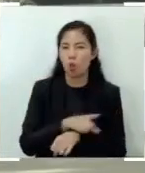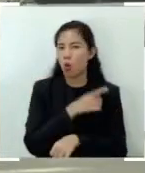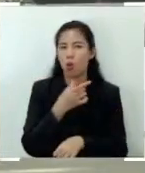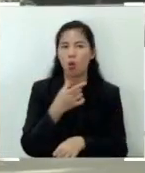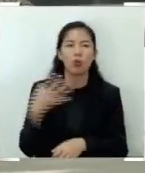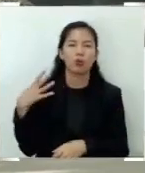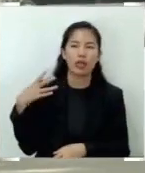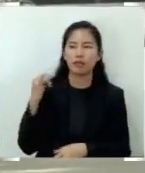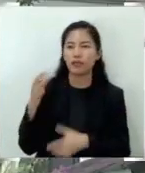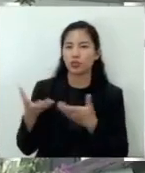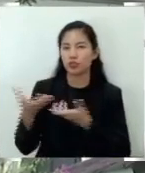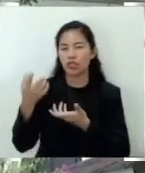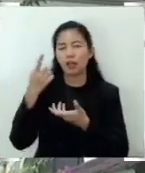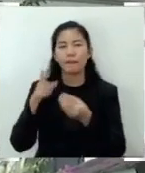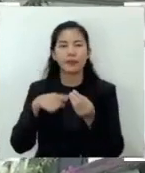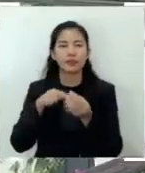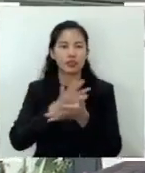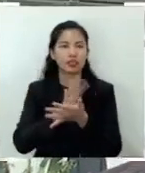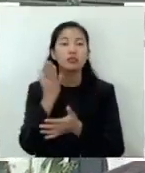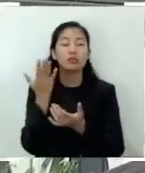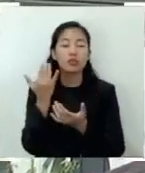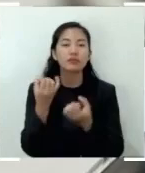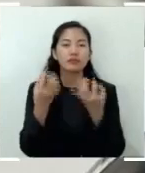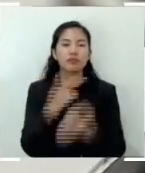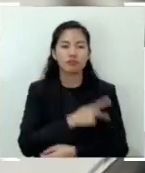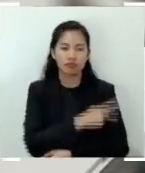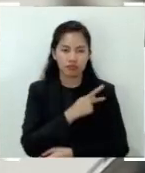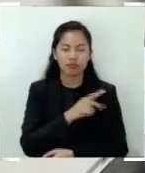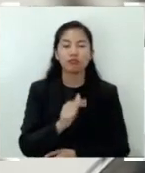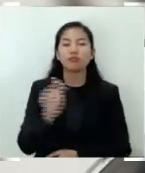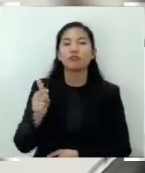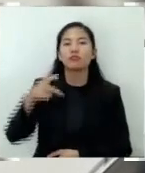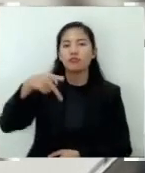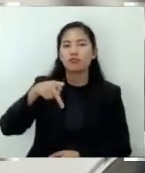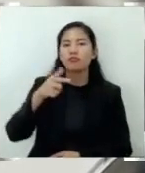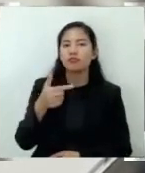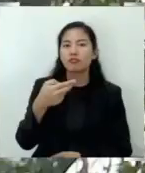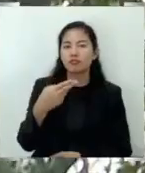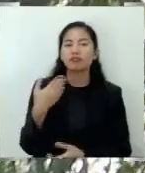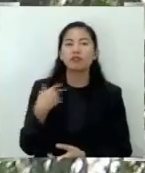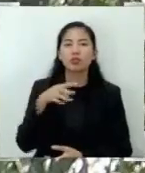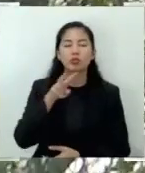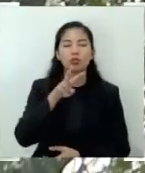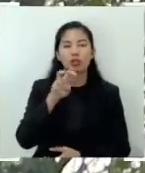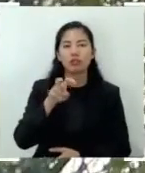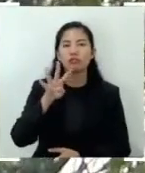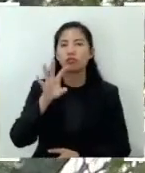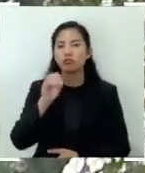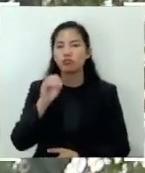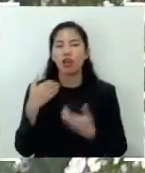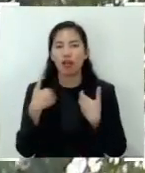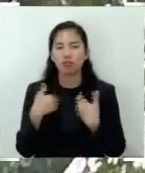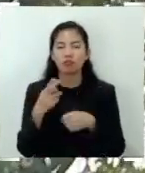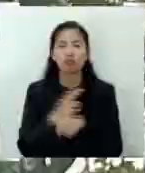sa pagdami ng kanilang mga pasyente. Sa PGH naman, nasa 204 na ang nakakonfine sa kanilang COVID ward. Ako si